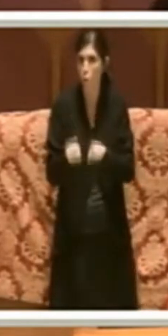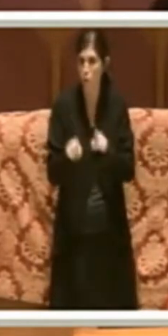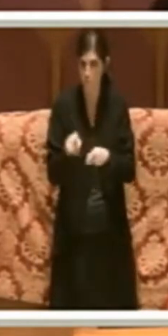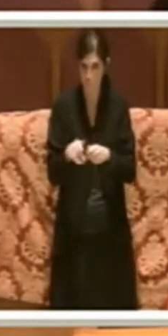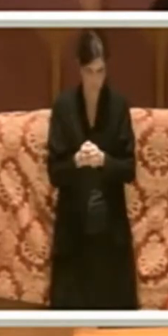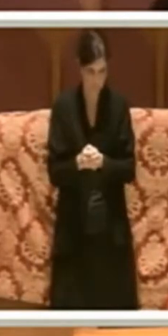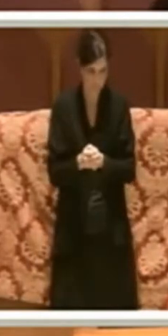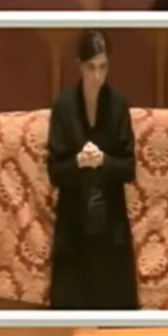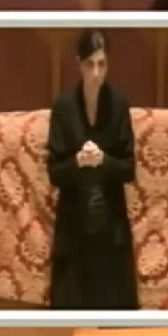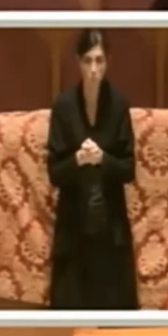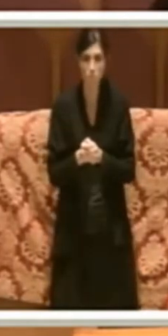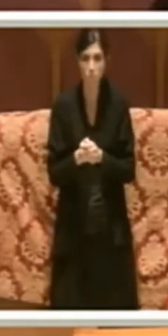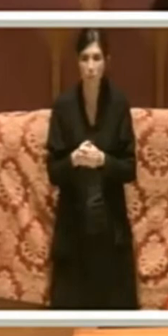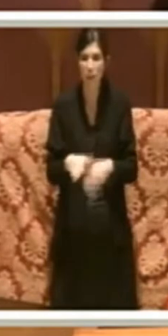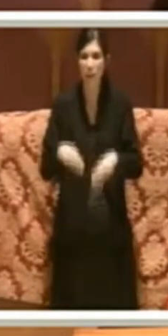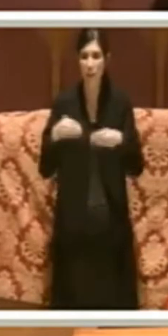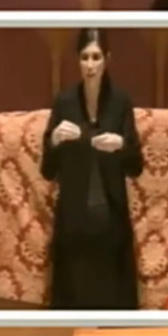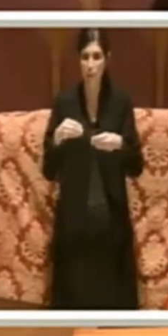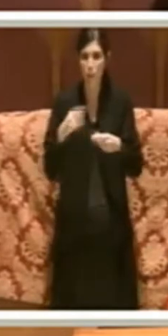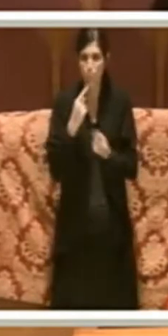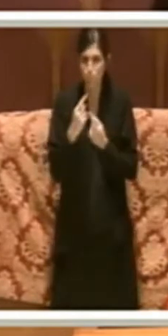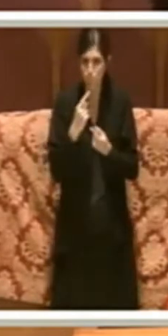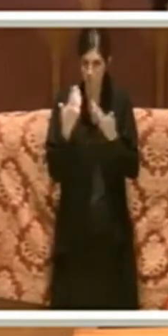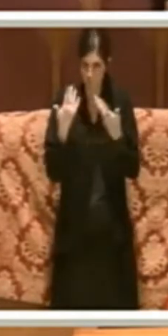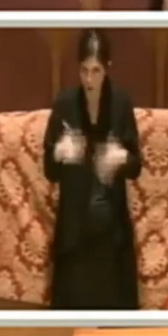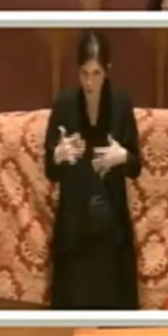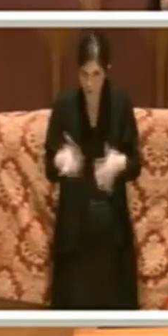Fatta questa premessa,